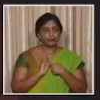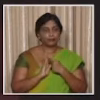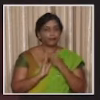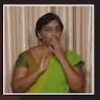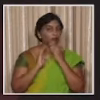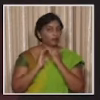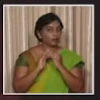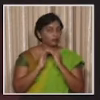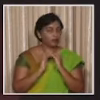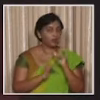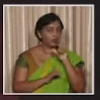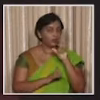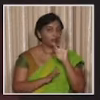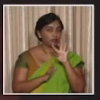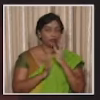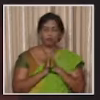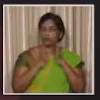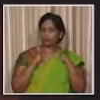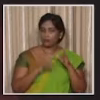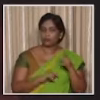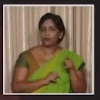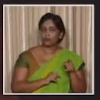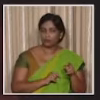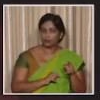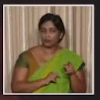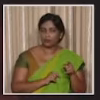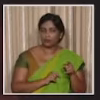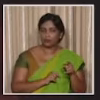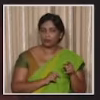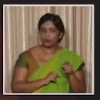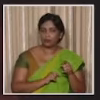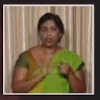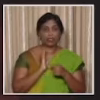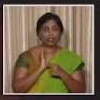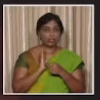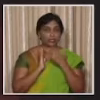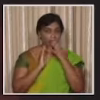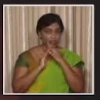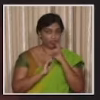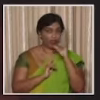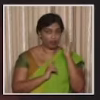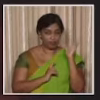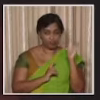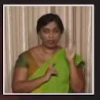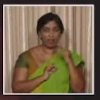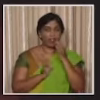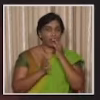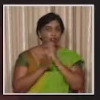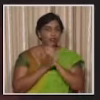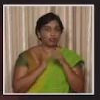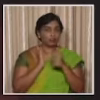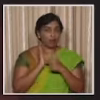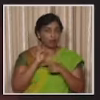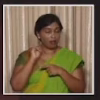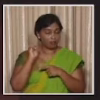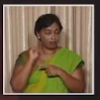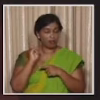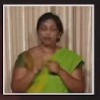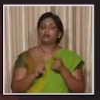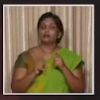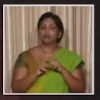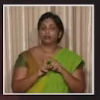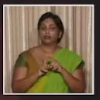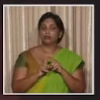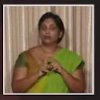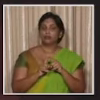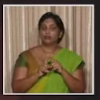පාසල් 74කට වැඩි ප්‍රමාණයක් තර්ස්ටන් එක පවා තංගල්ල පවා